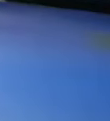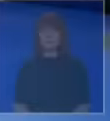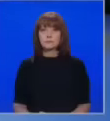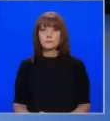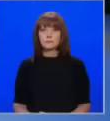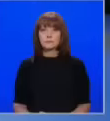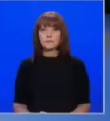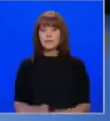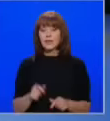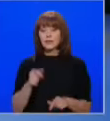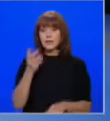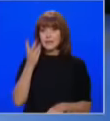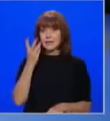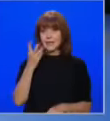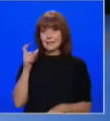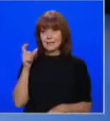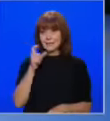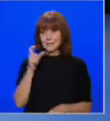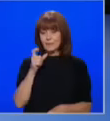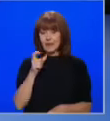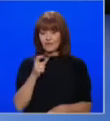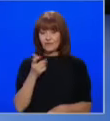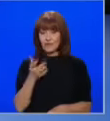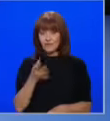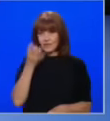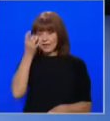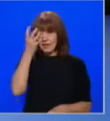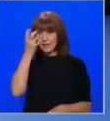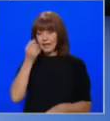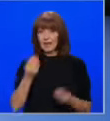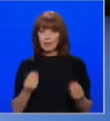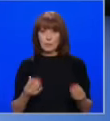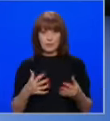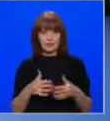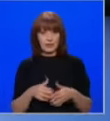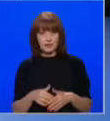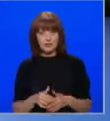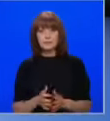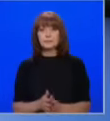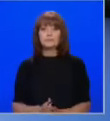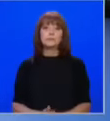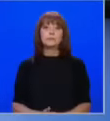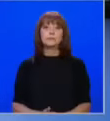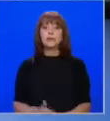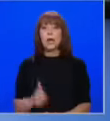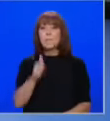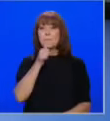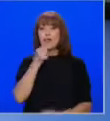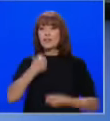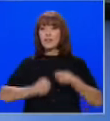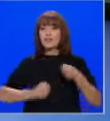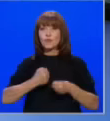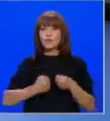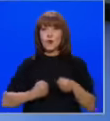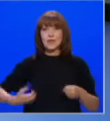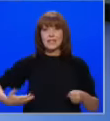На 3 септември неделя започва централната емисия по света и у нас. Добър вечер, аз съм Костадин Филипов. Пиян шофьор уби на